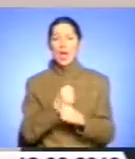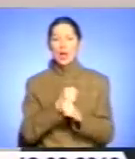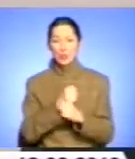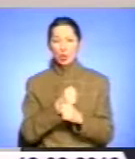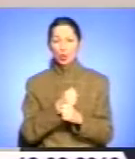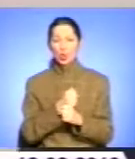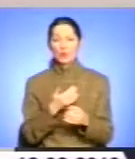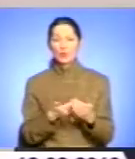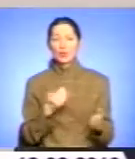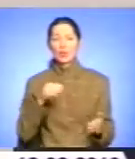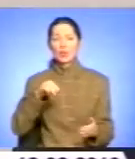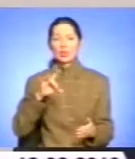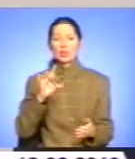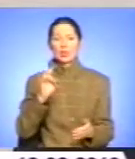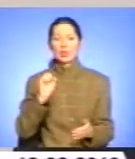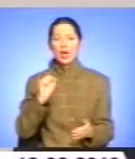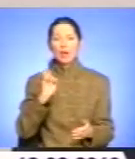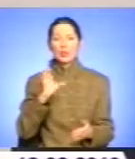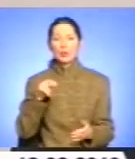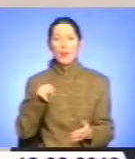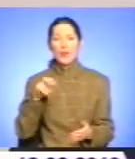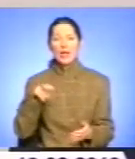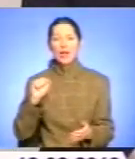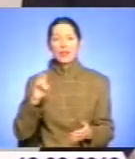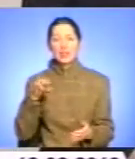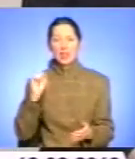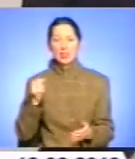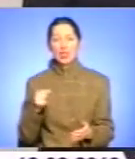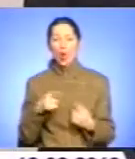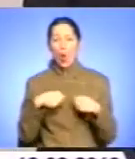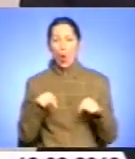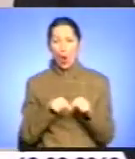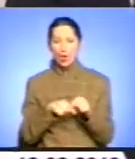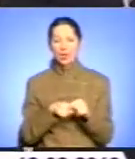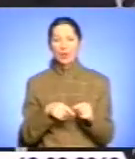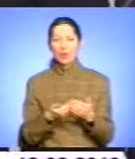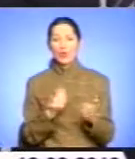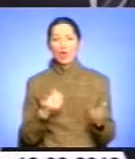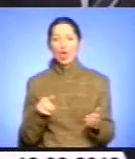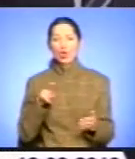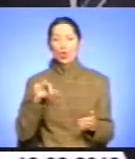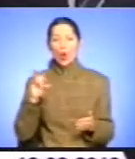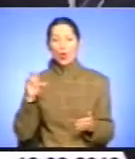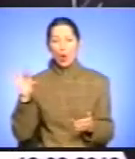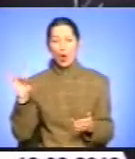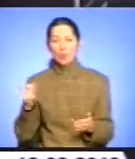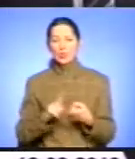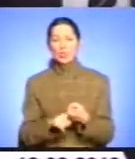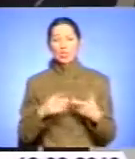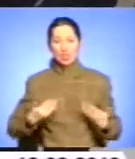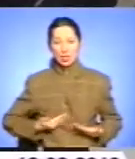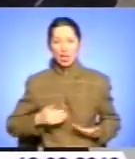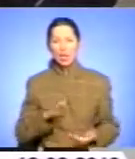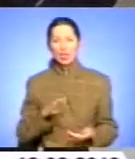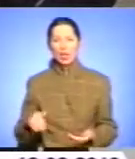Від трансплантації органів нерідних донорів щороку залежить життя майже 140 українських онкохворих діток. Щодня допомогу отримують 80